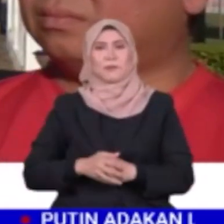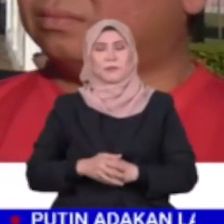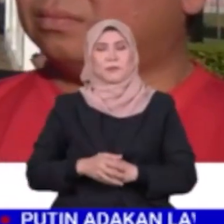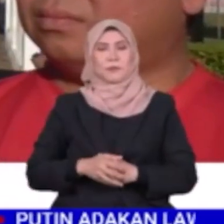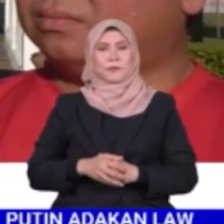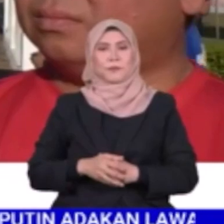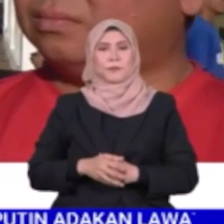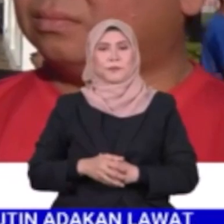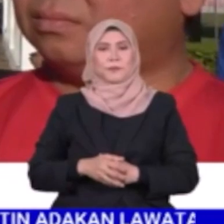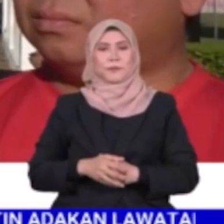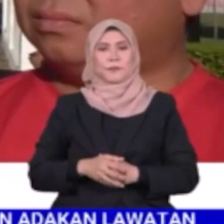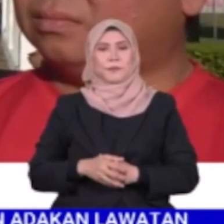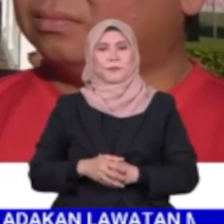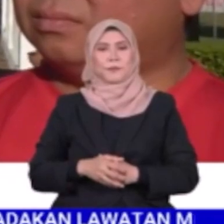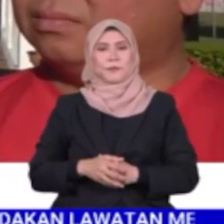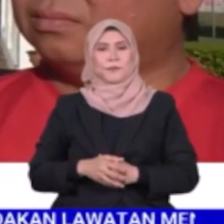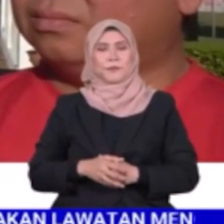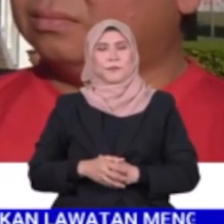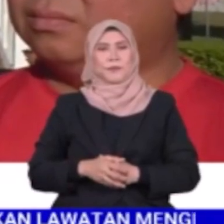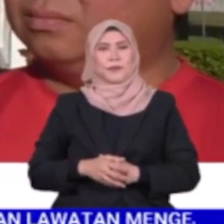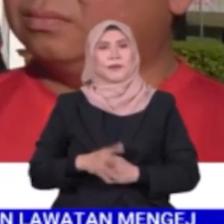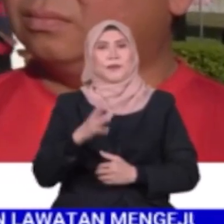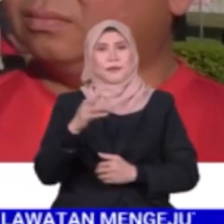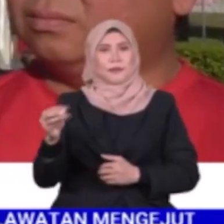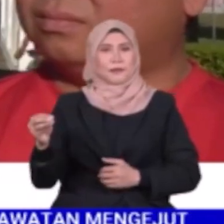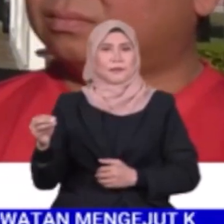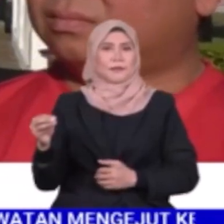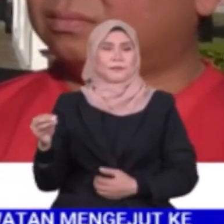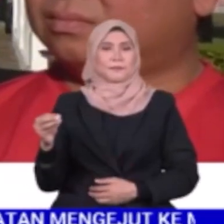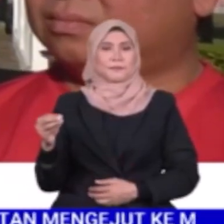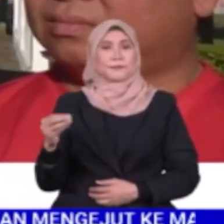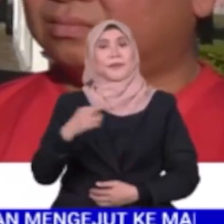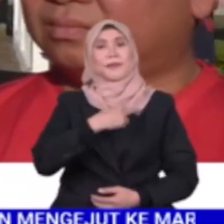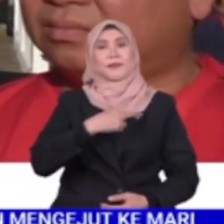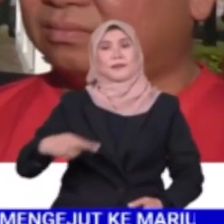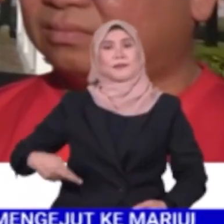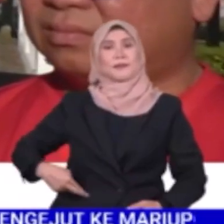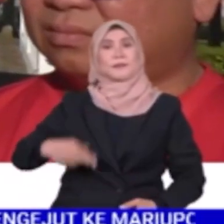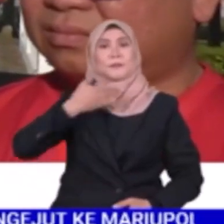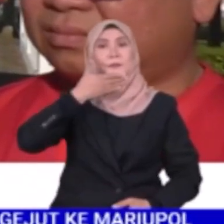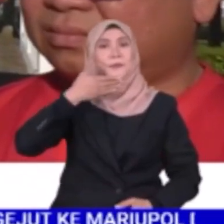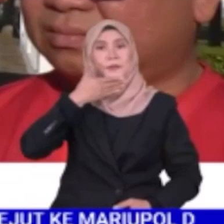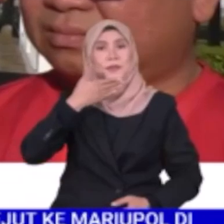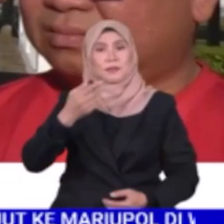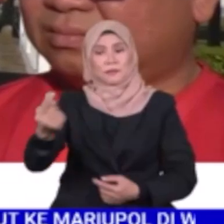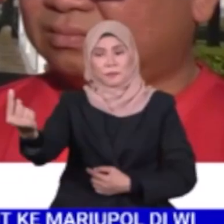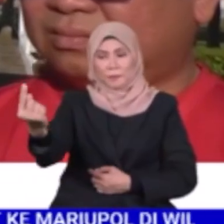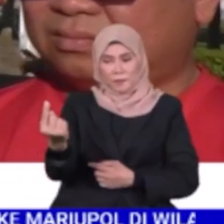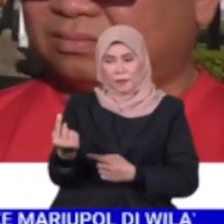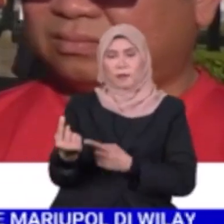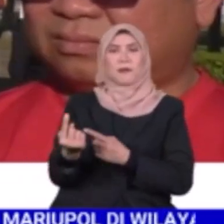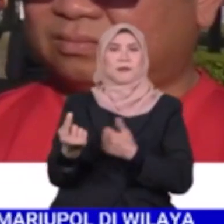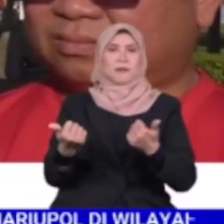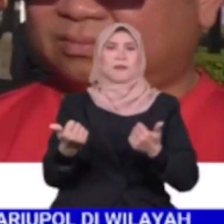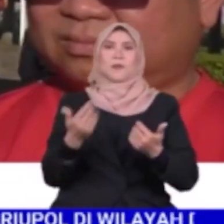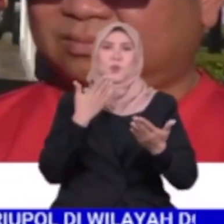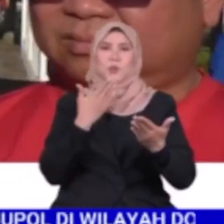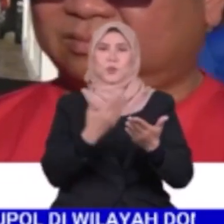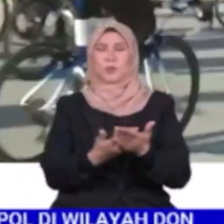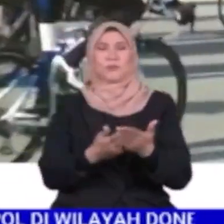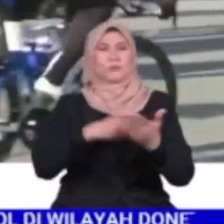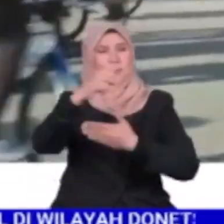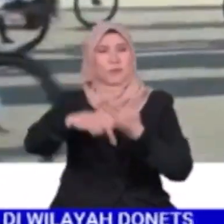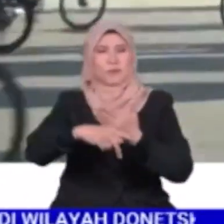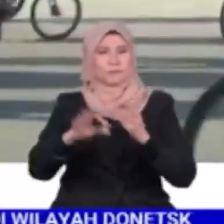boleh nampak dengan kehadiran sendiri raja muda ia memberi makna yang besar kepada program